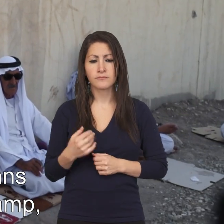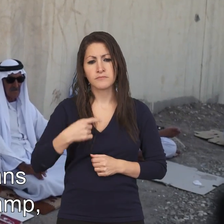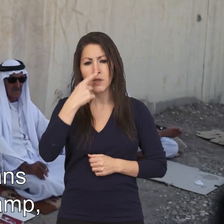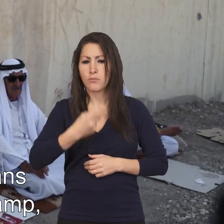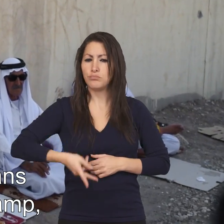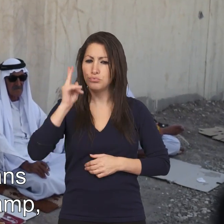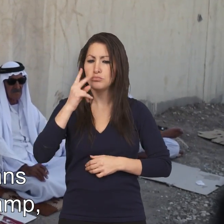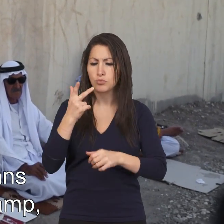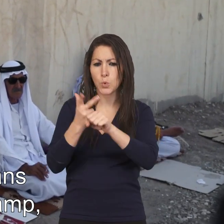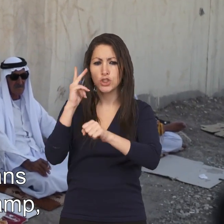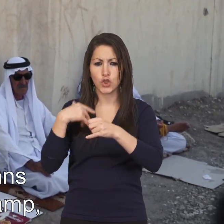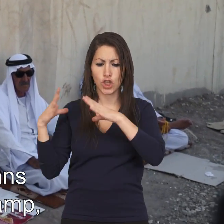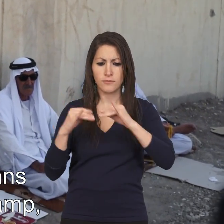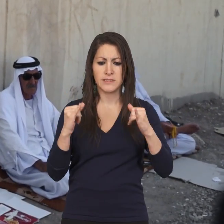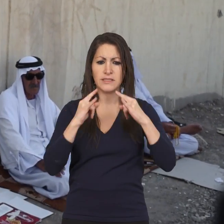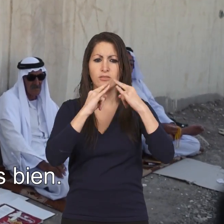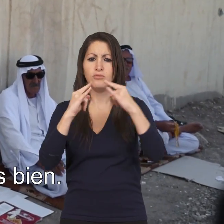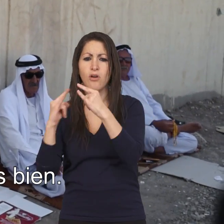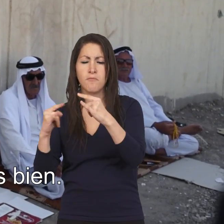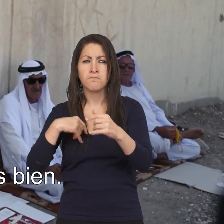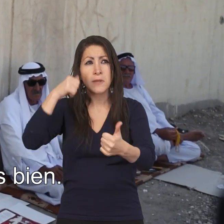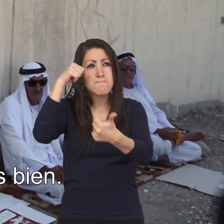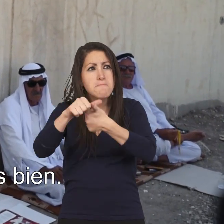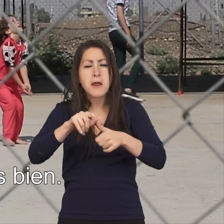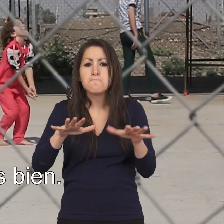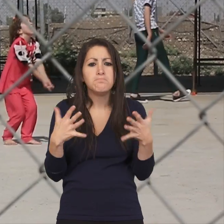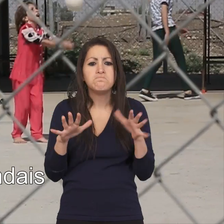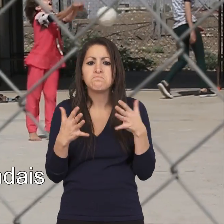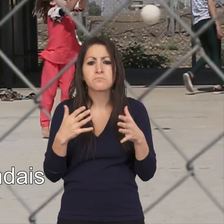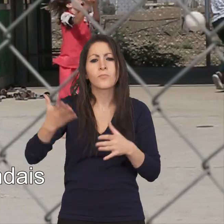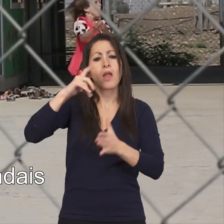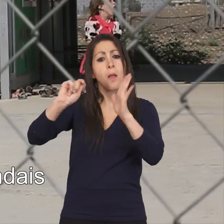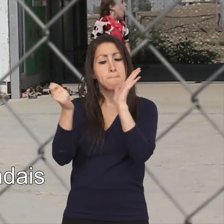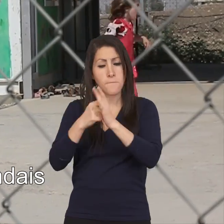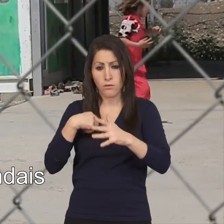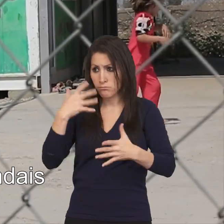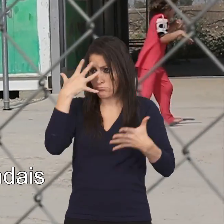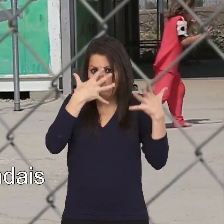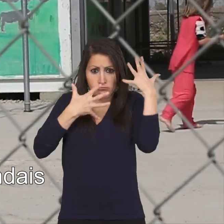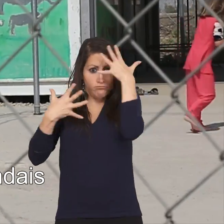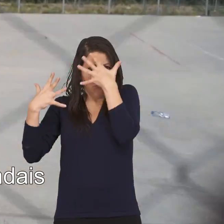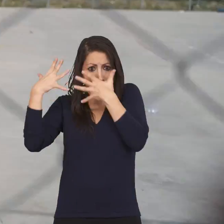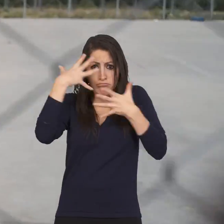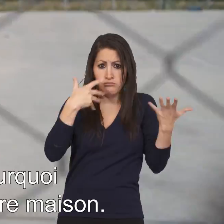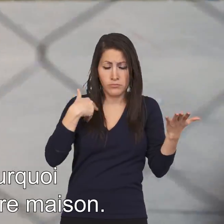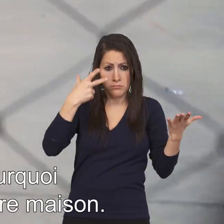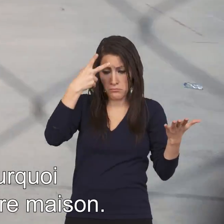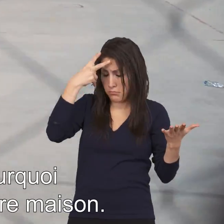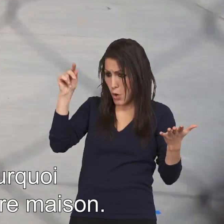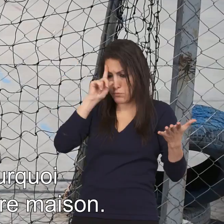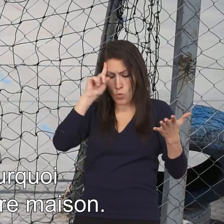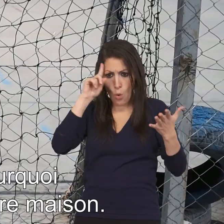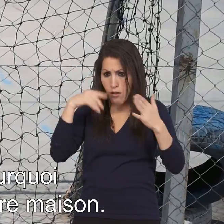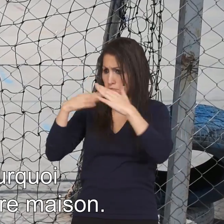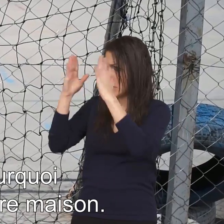Cela fait plus de 3 ans que je suis arrivée au camp. Je ne me souviens pas très bien. À l'époque, je me demandais ce qui nous arrivait. Je ne comprenais